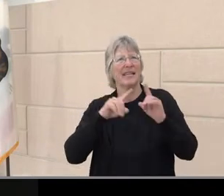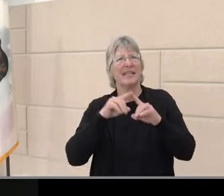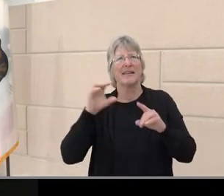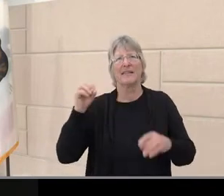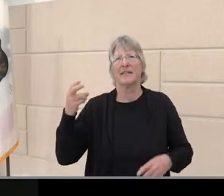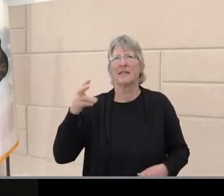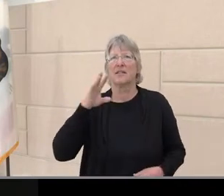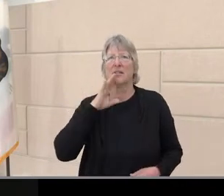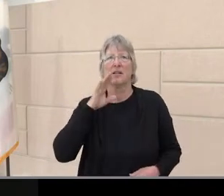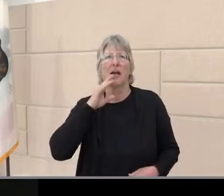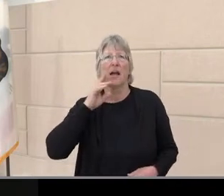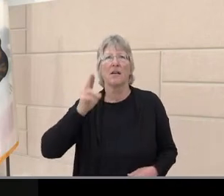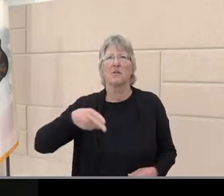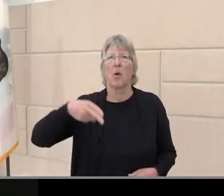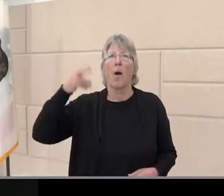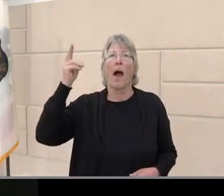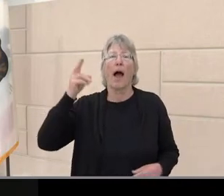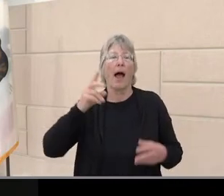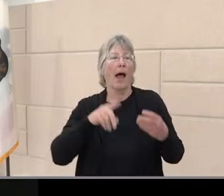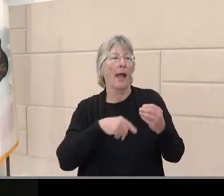យើង